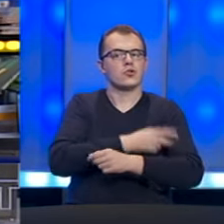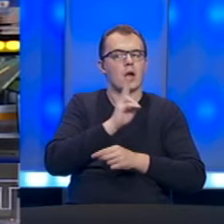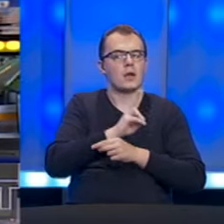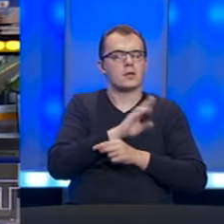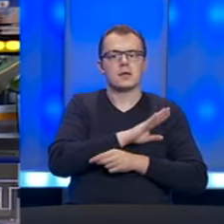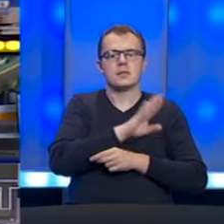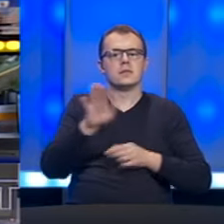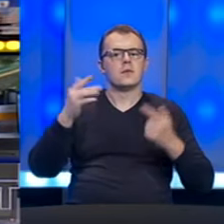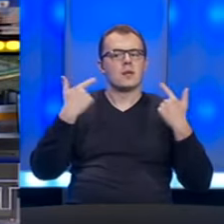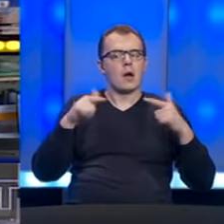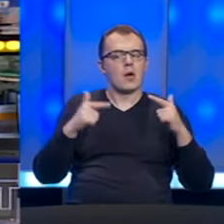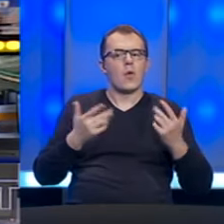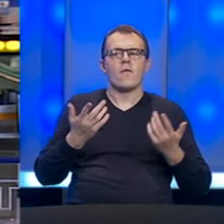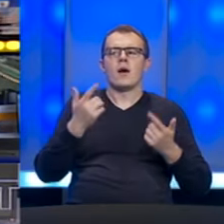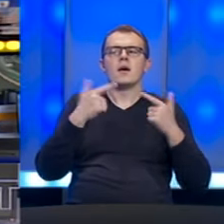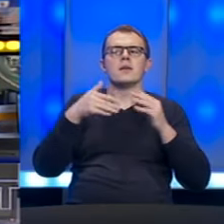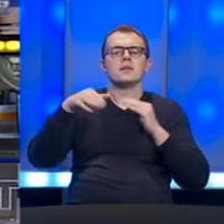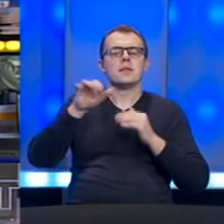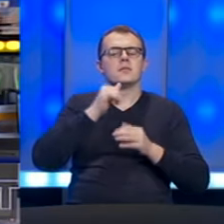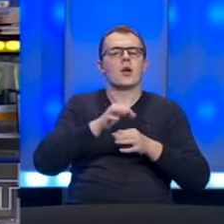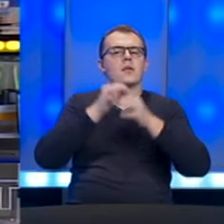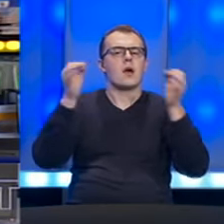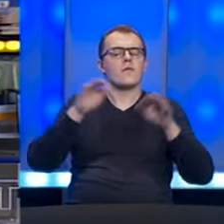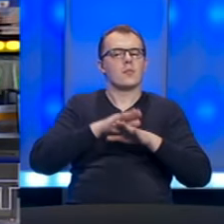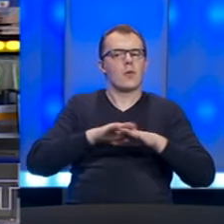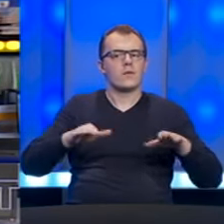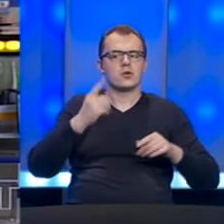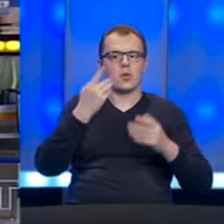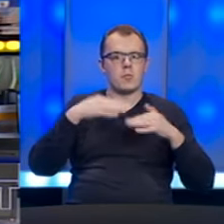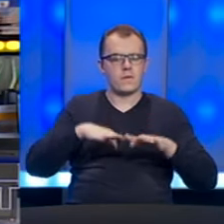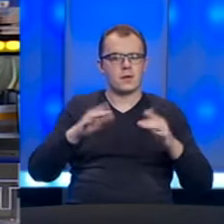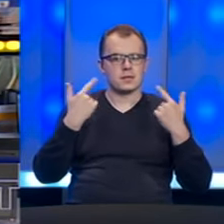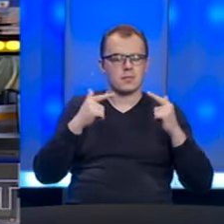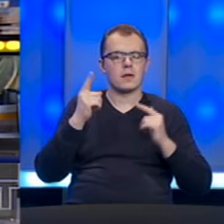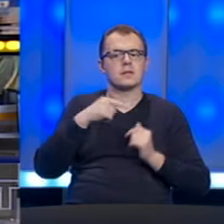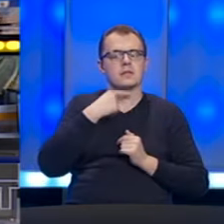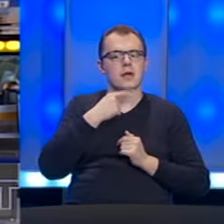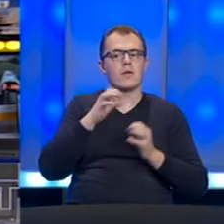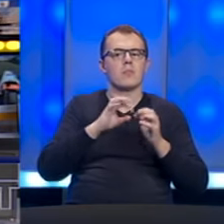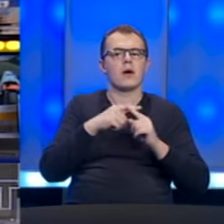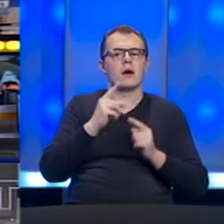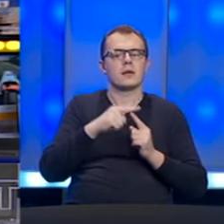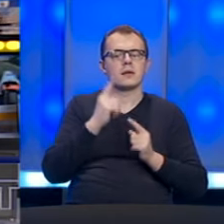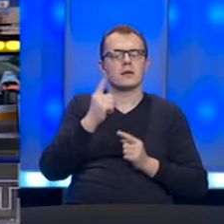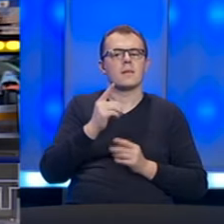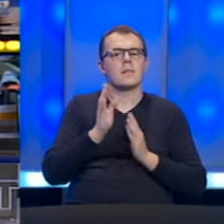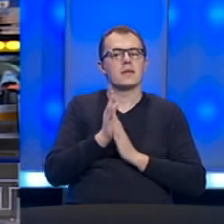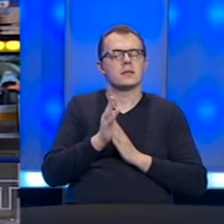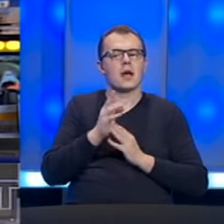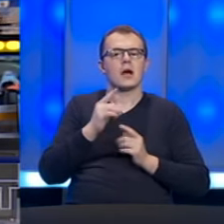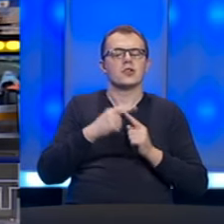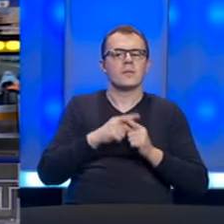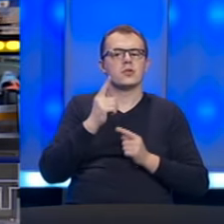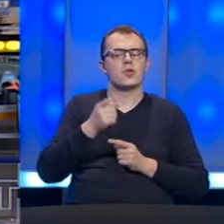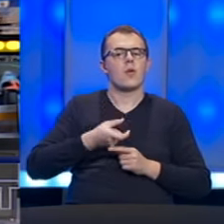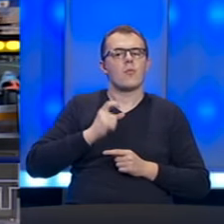svih parkova, izletišta i drugih javnih površina tokom prvomajskih praznika, izjavio je za BHRT Mirza Hadži Abdić, portparol